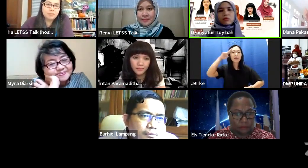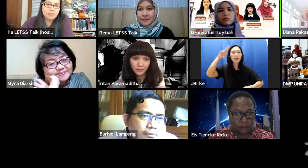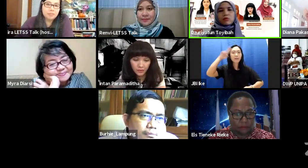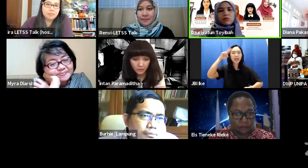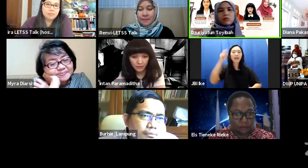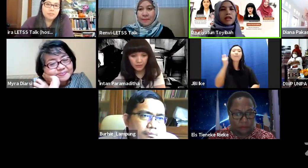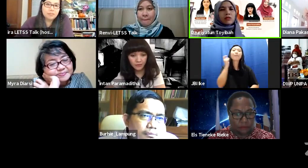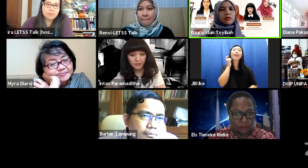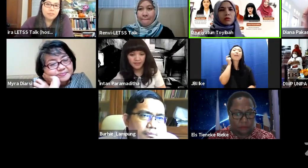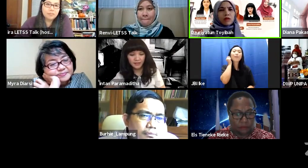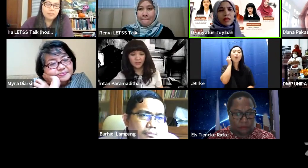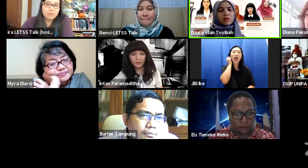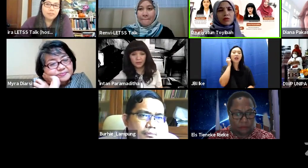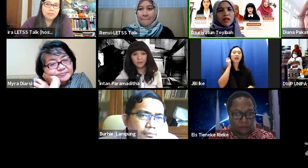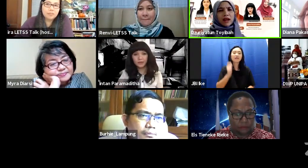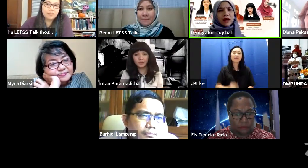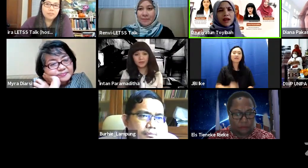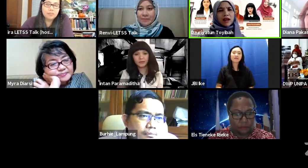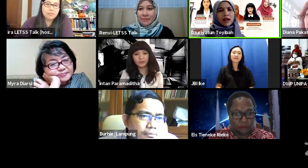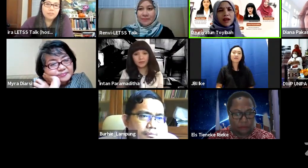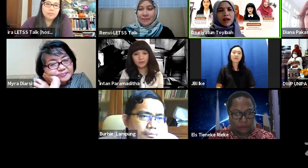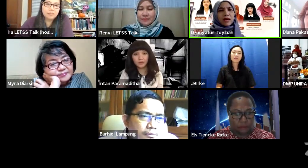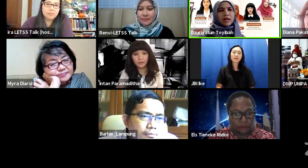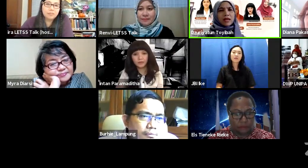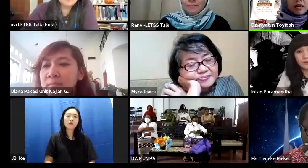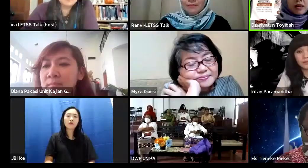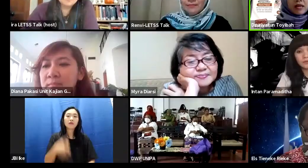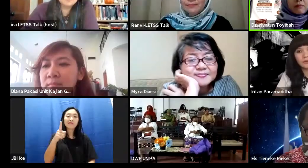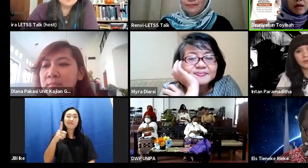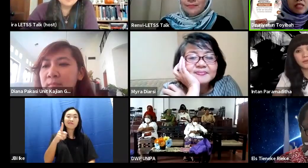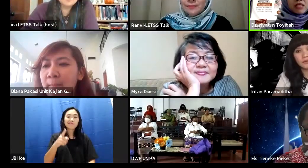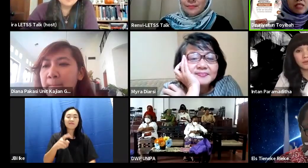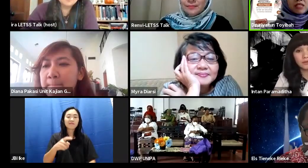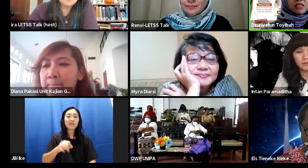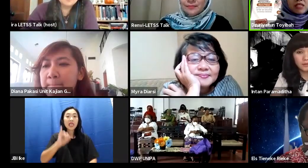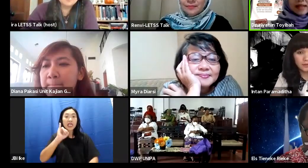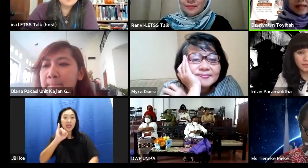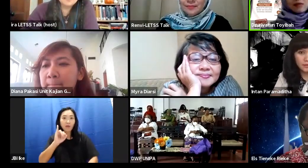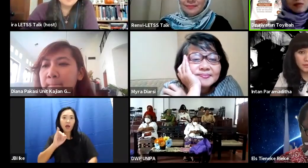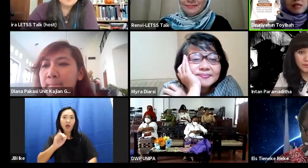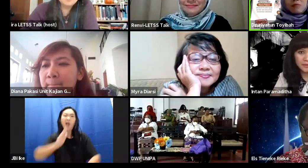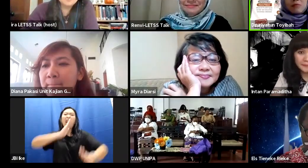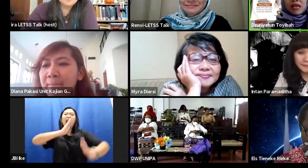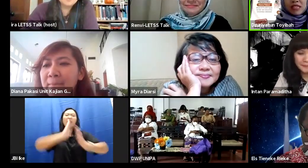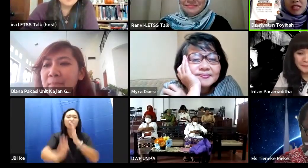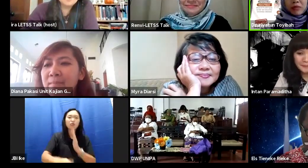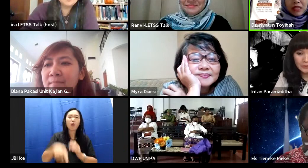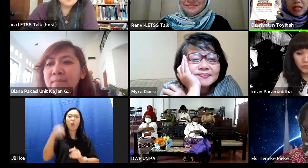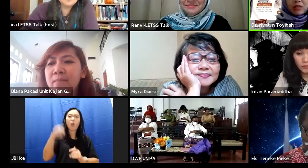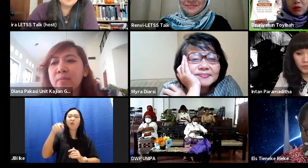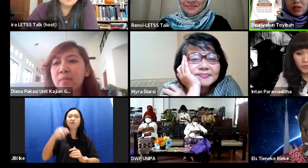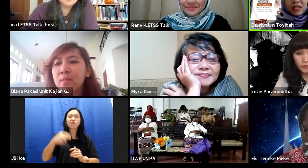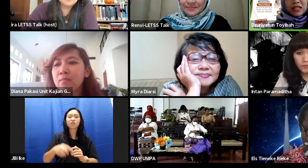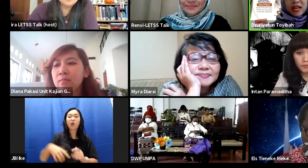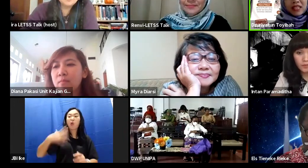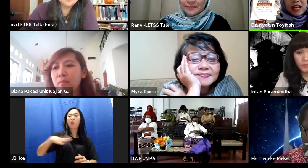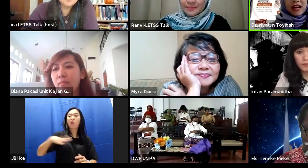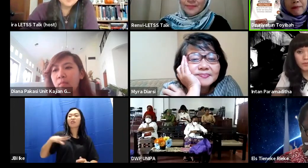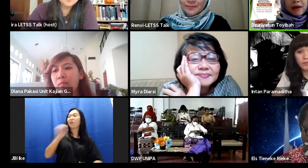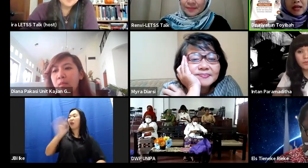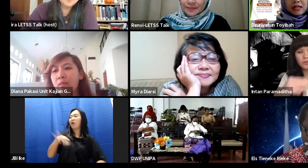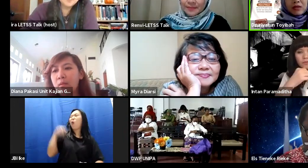Itu saya tuh langsung dianggap sebagai mahasiswa yang nakal gitu loh. Saya punya kesan seperti itu